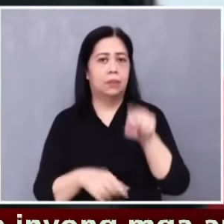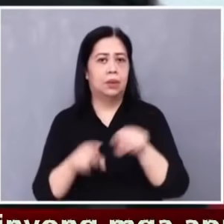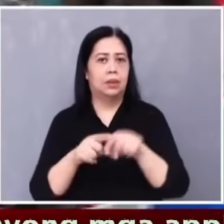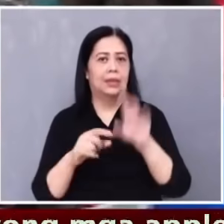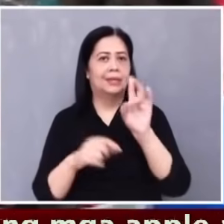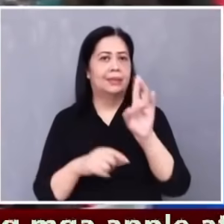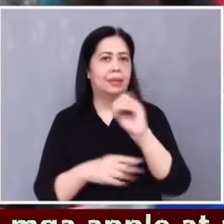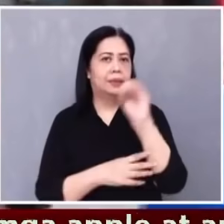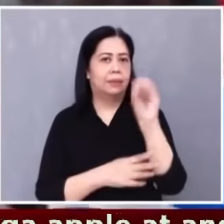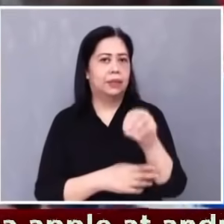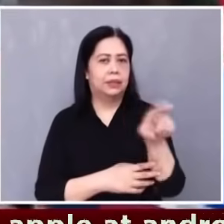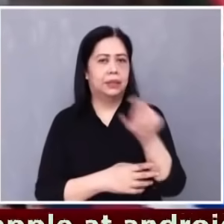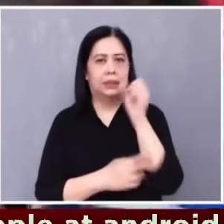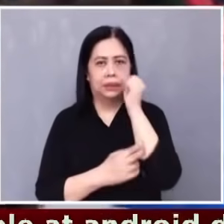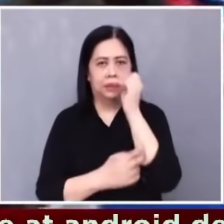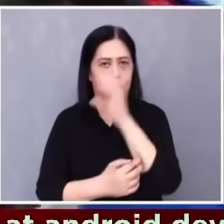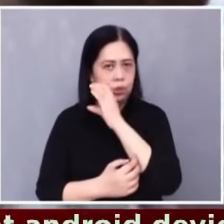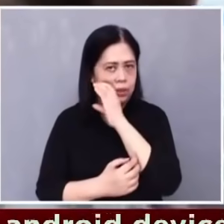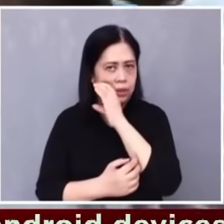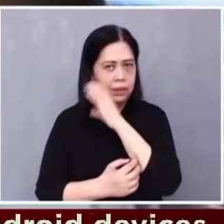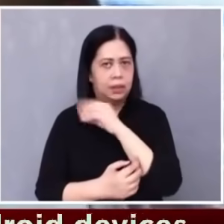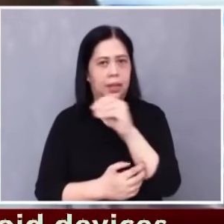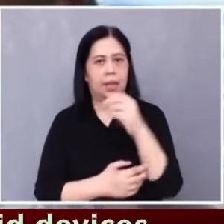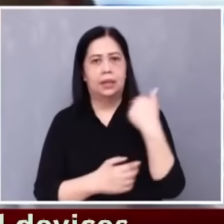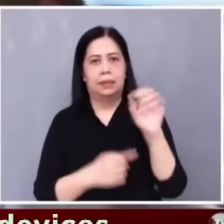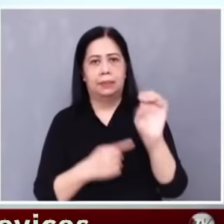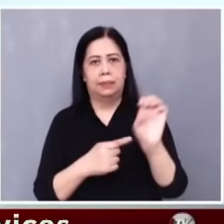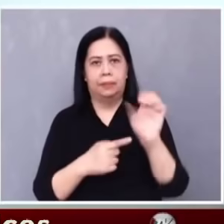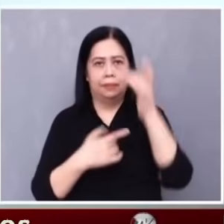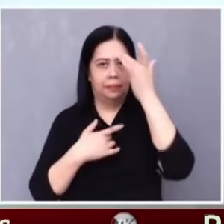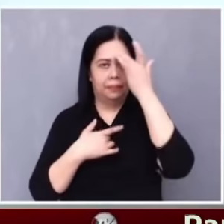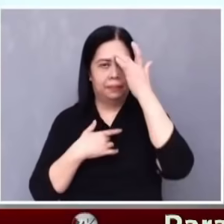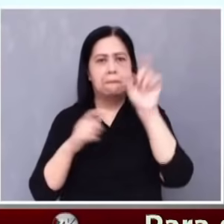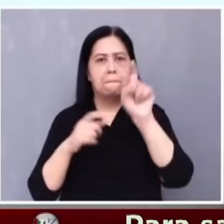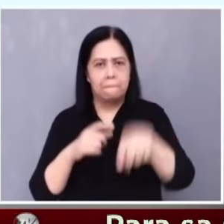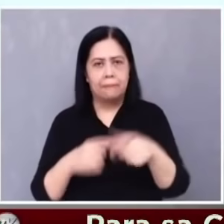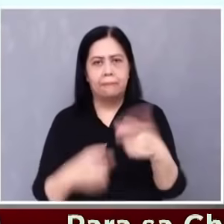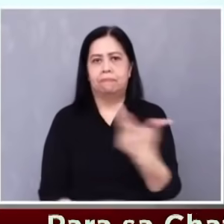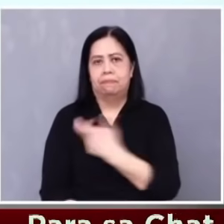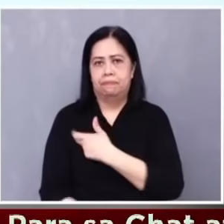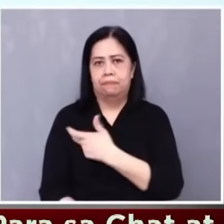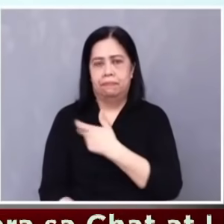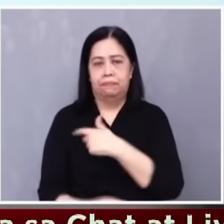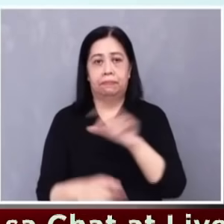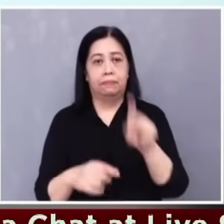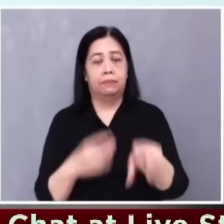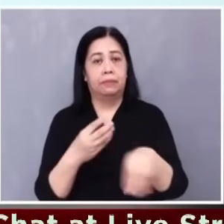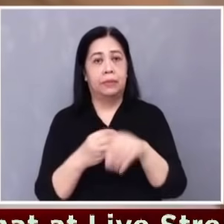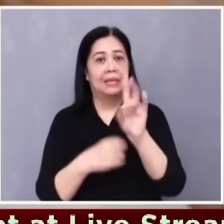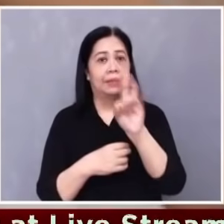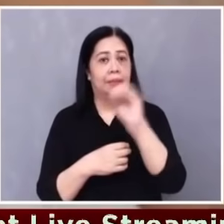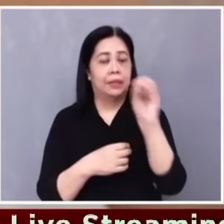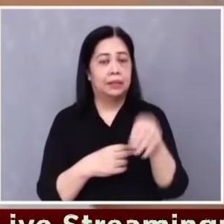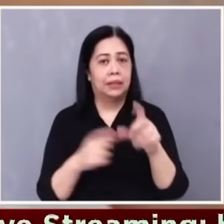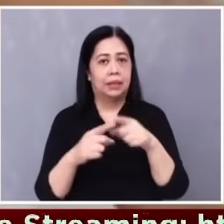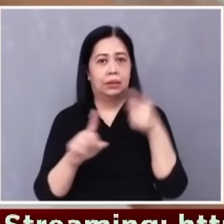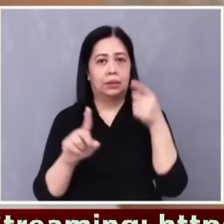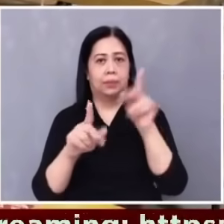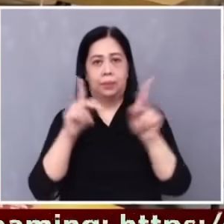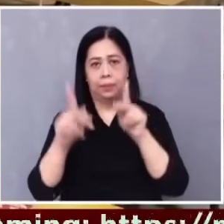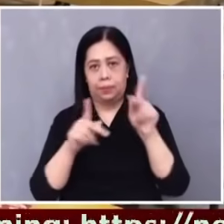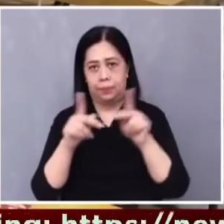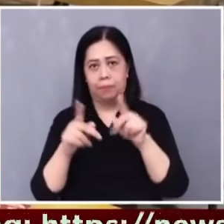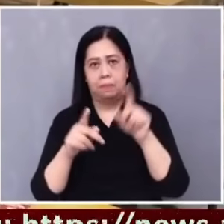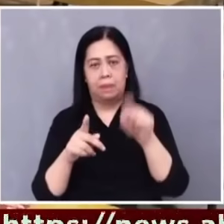ang mga senior citizen at mga may comorbidity ang nabakunahan na, habang dapat 70% din ang target population ay naturukan